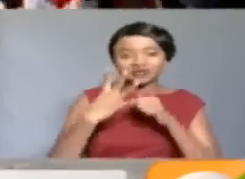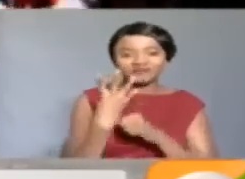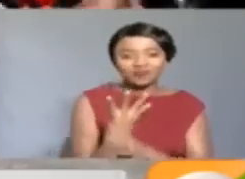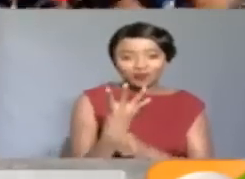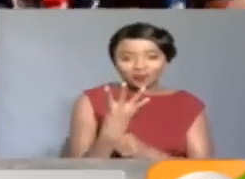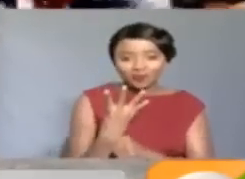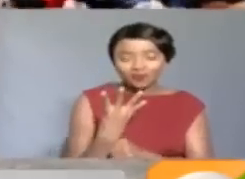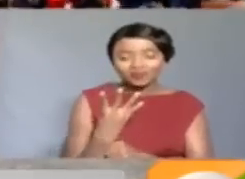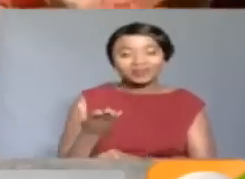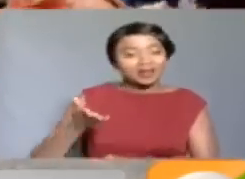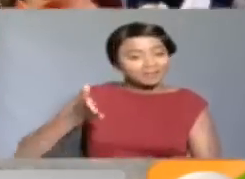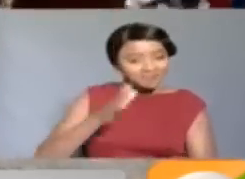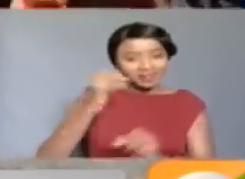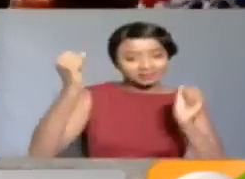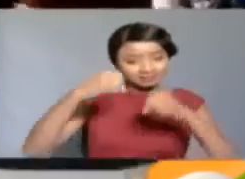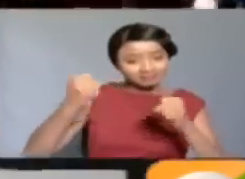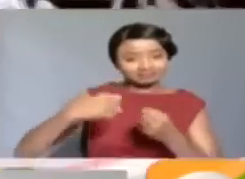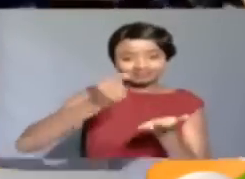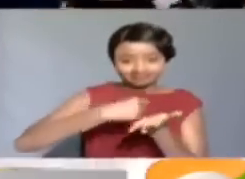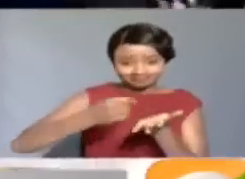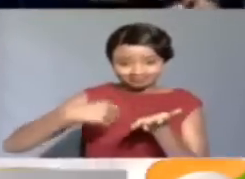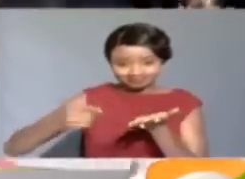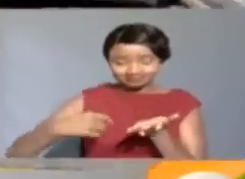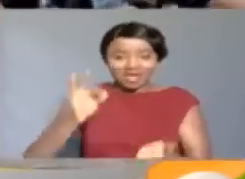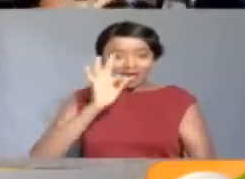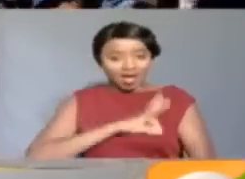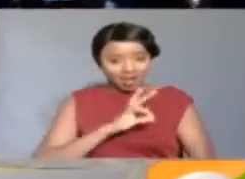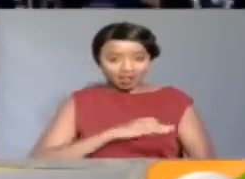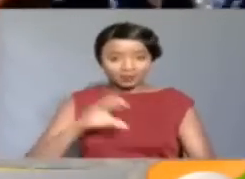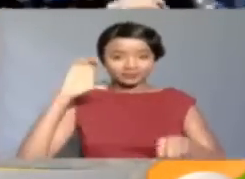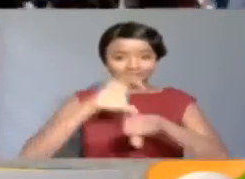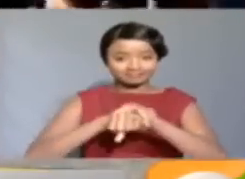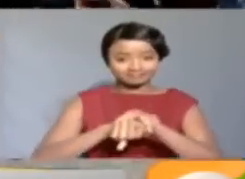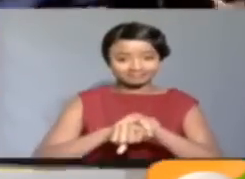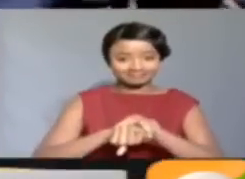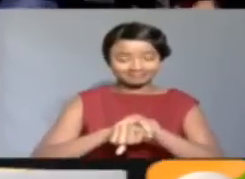watakapotimiza makubaliano ya kuangazia upya marupurupu yao.